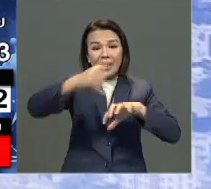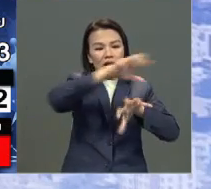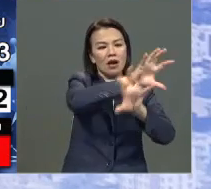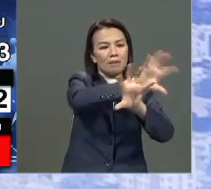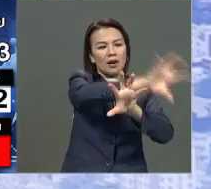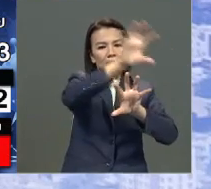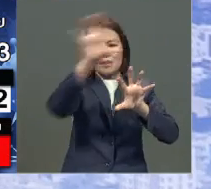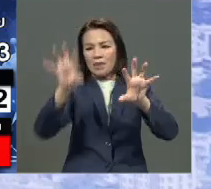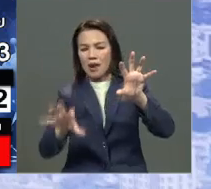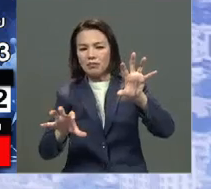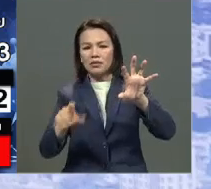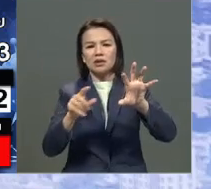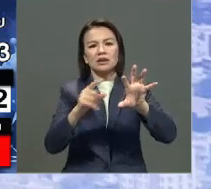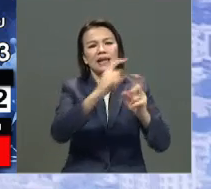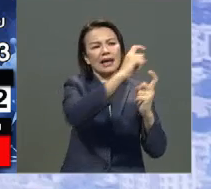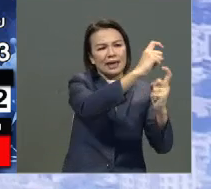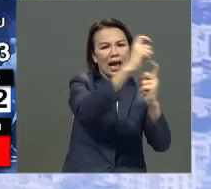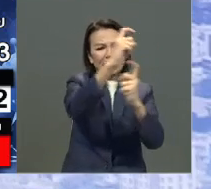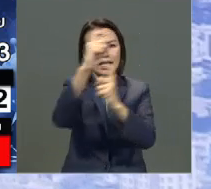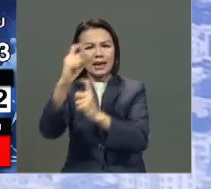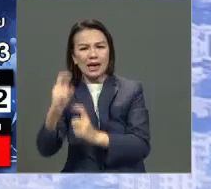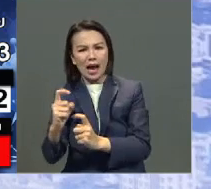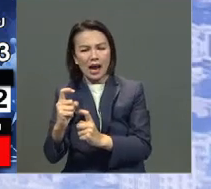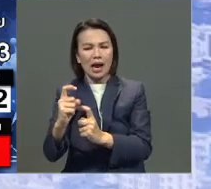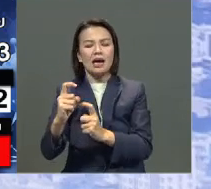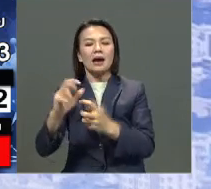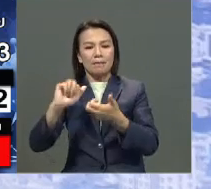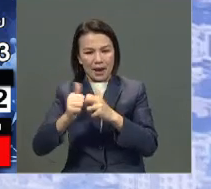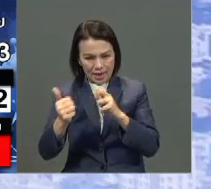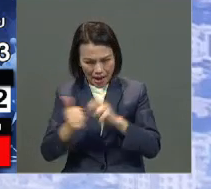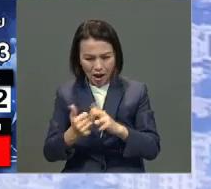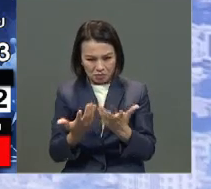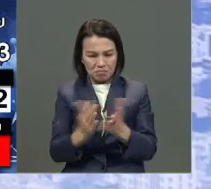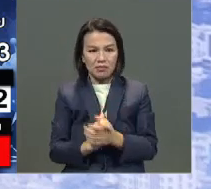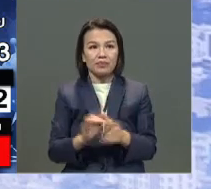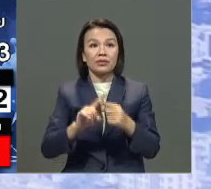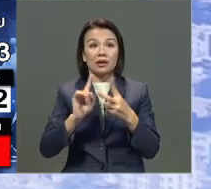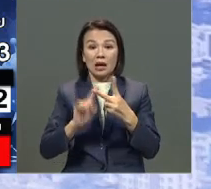ปีนึงเสียชีวิตกันเป็นหลักหลายพันคนเนี่ยนะครับนี่คือสิ่งที่กำลังบอกว่าโลกยังวิกฤตอยู่เพราะฉะนั้นถึงแม้ในบ้านเราสะอาดสะอ้านดีแต่รอบข้างหรืออื่นๆได้ยังไม่ได้น่าไว้วางใจ2ข้อนี้นำมาสู่ข้อที่ 3